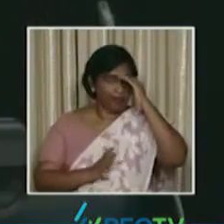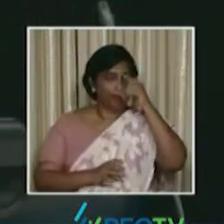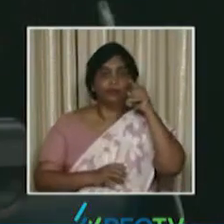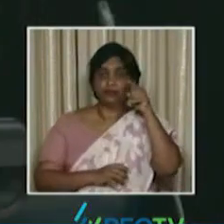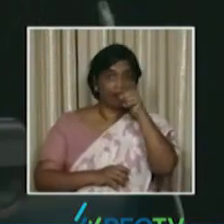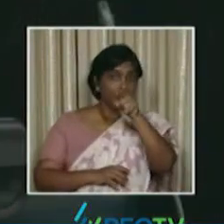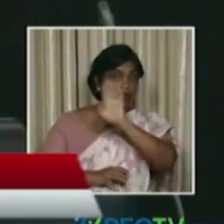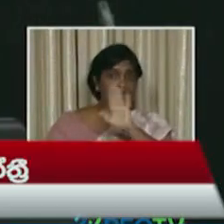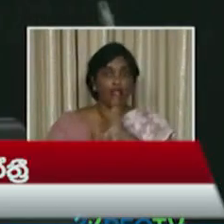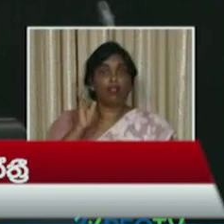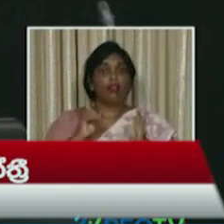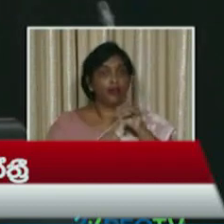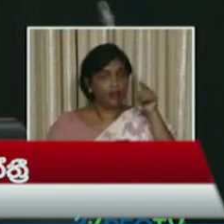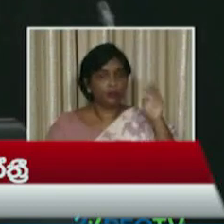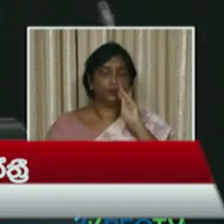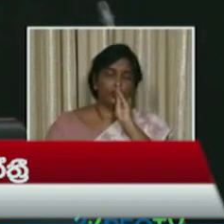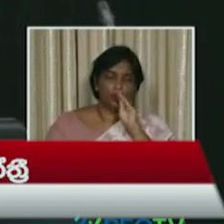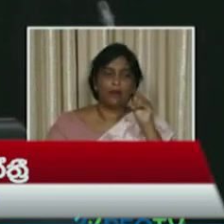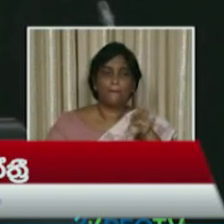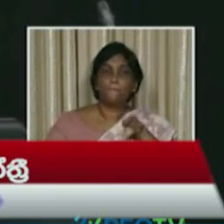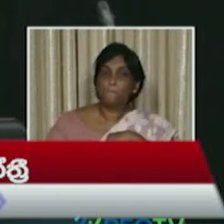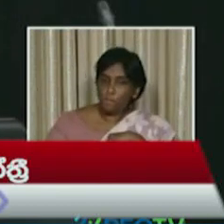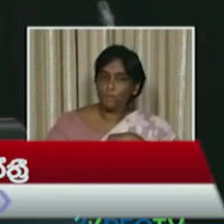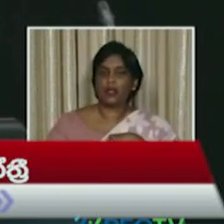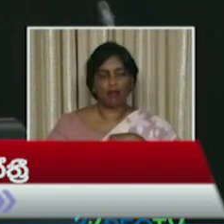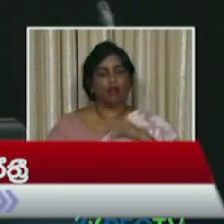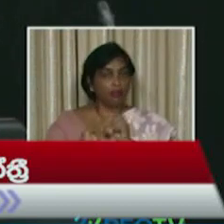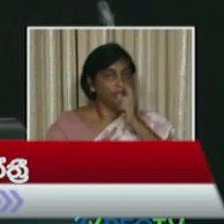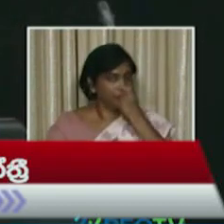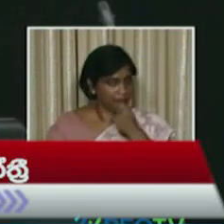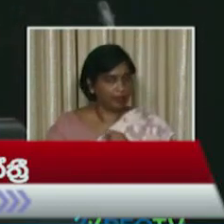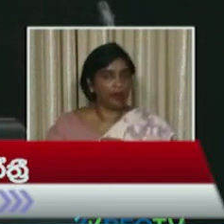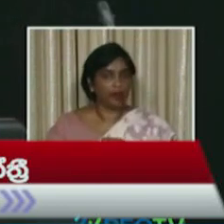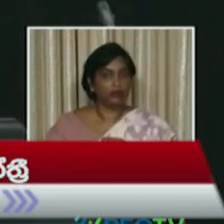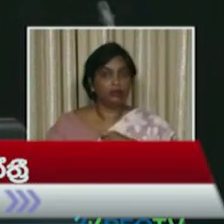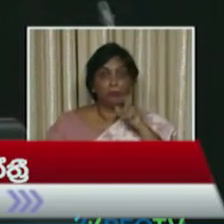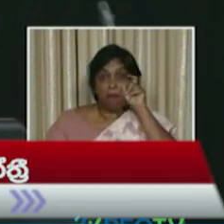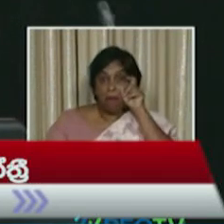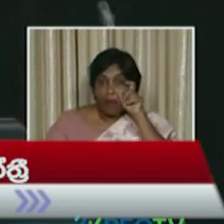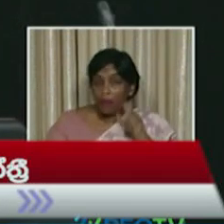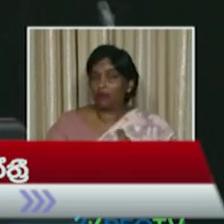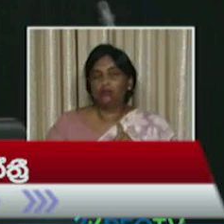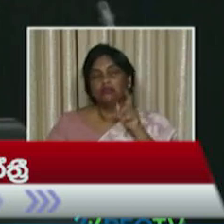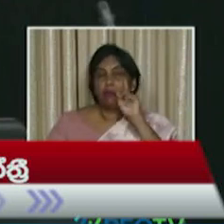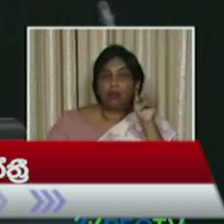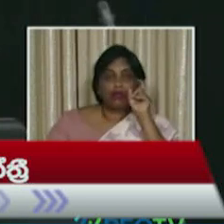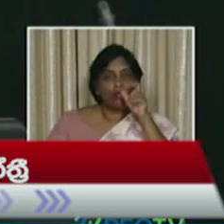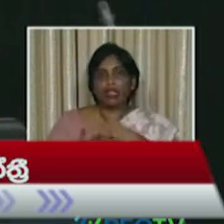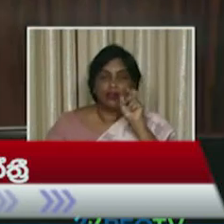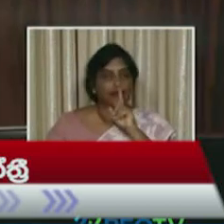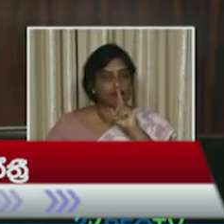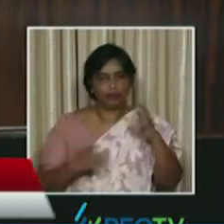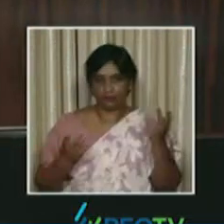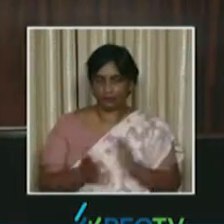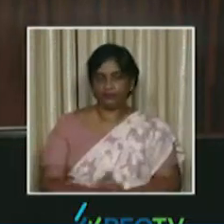එතුමාට වඩා හොඳයි අමාත්‍යවරයා දැන් අඩු ගානේ පිළි අරගෙන ඒක ප්‍රකාශ කරාද? සලකලා බලන්න කියලා කතාවක් නම් පරීක්ෂණ වාර්තාවේ